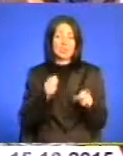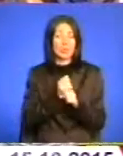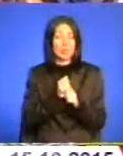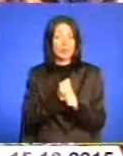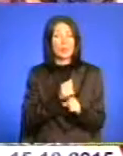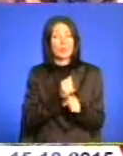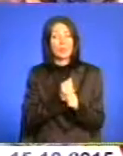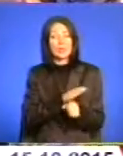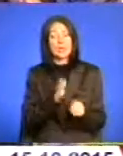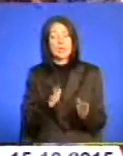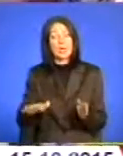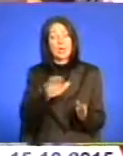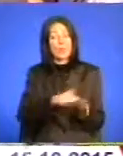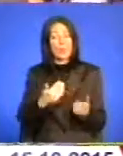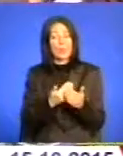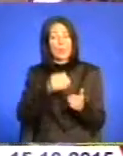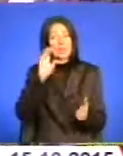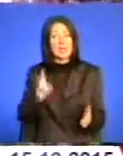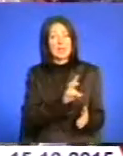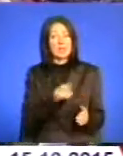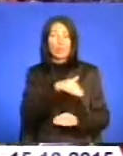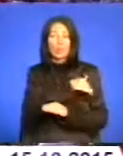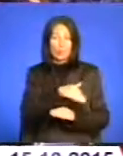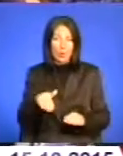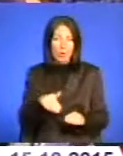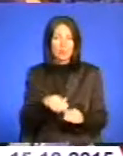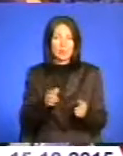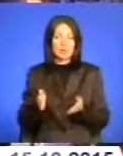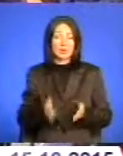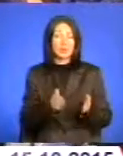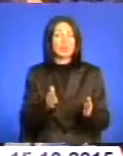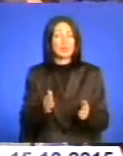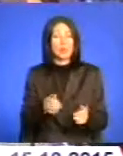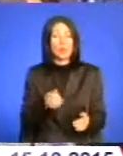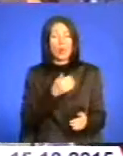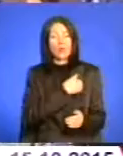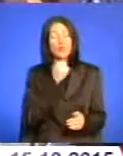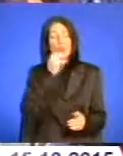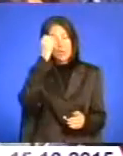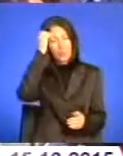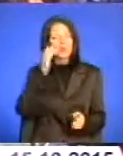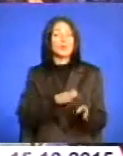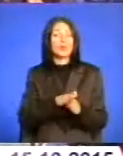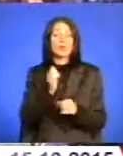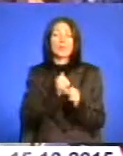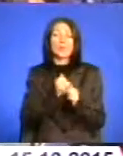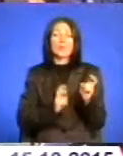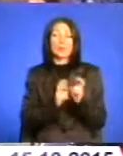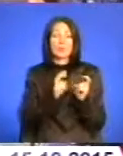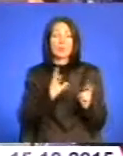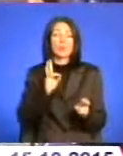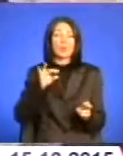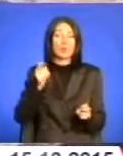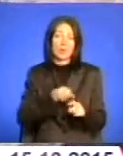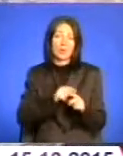і також підпірні стінки, що на все в одному стилі. Заодно хочу подякувати виконавцю робіт, підприємству «Нортон», яке справило своєчасно, якісно виконало ці